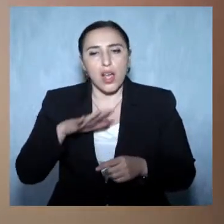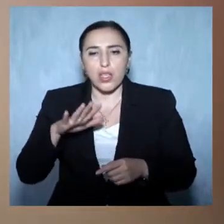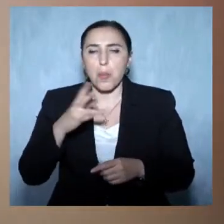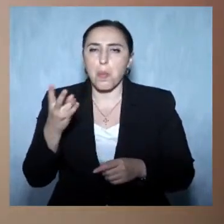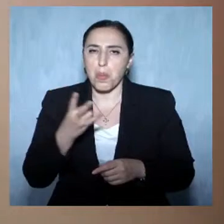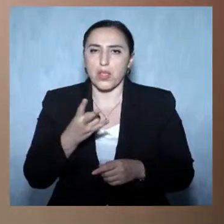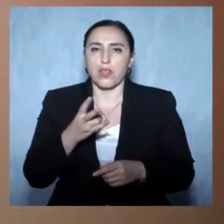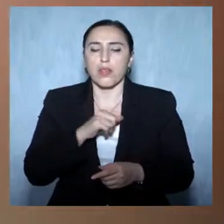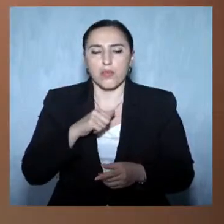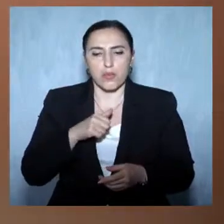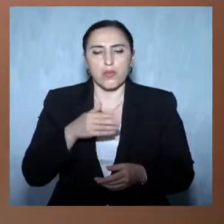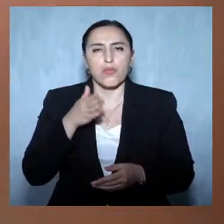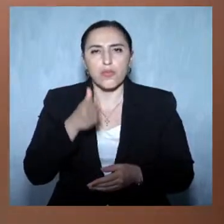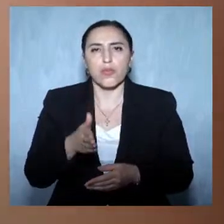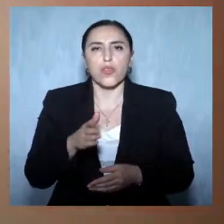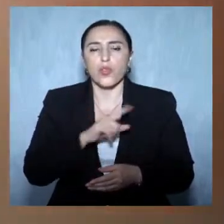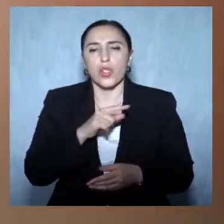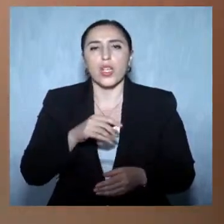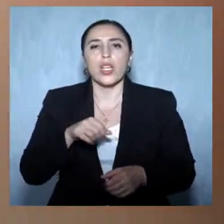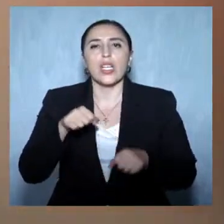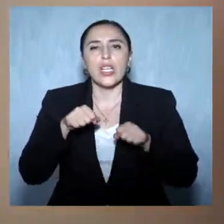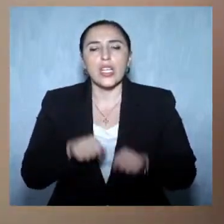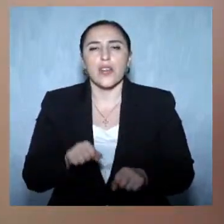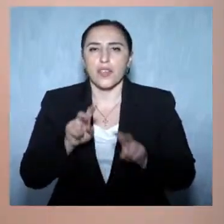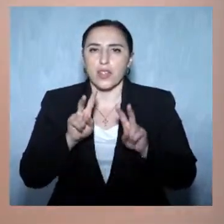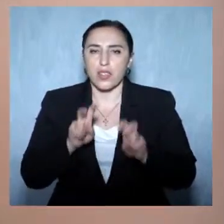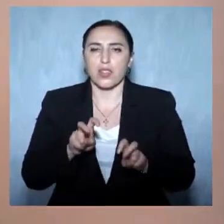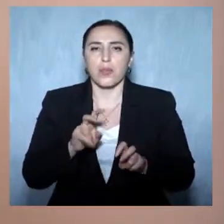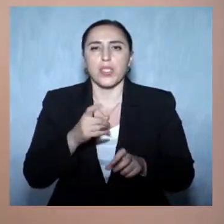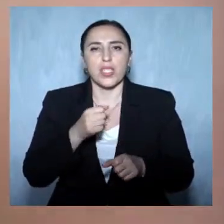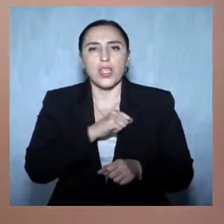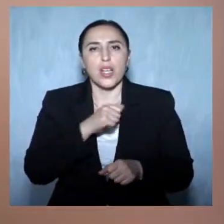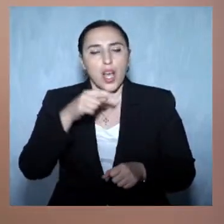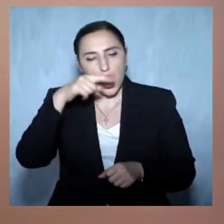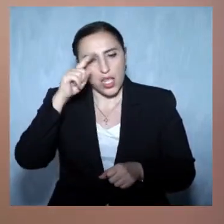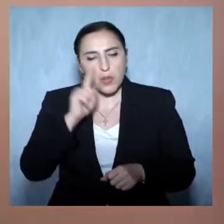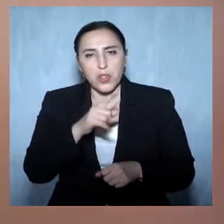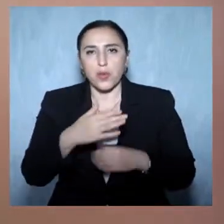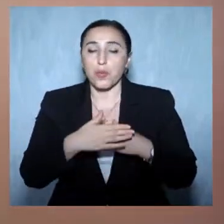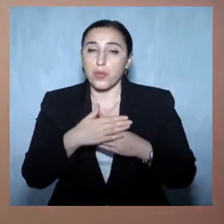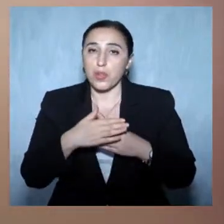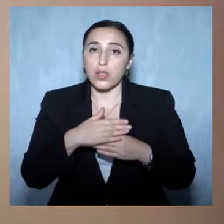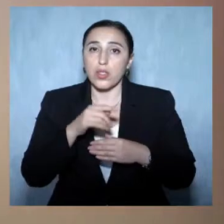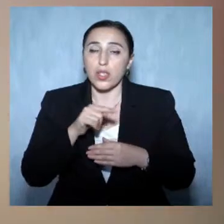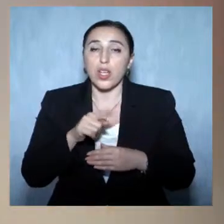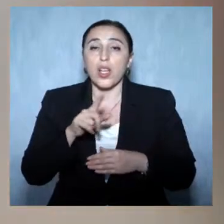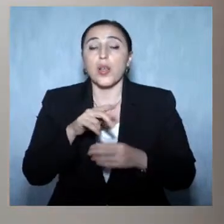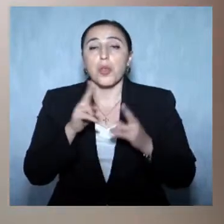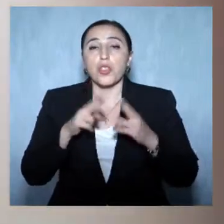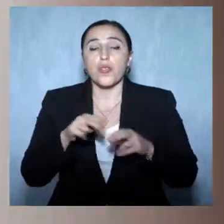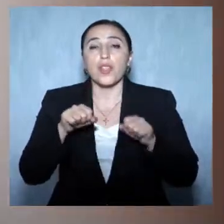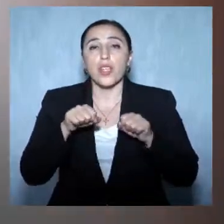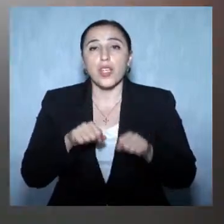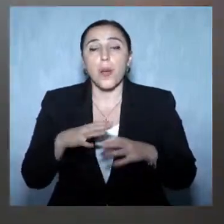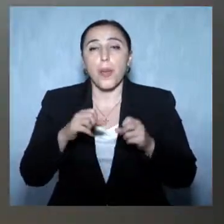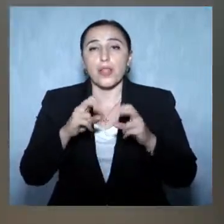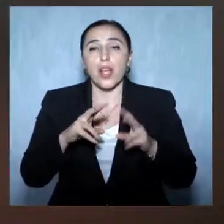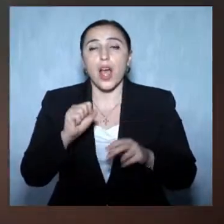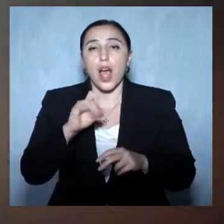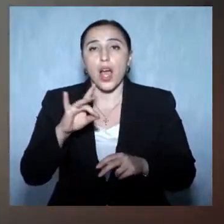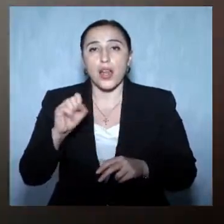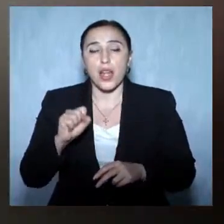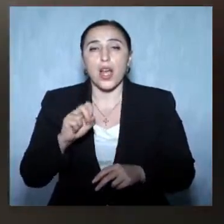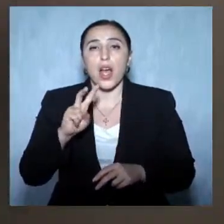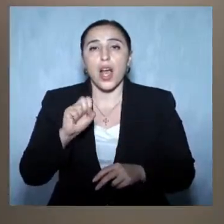է կայլ աներ գոնը իրավական միջոսներով զսպելու ադրբեջանական ագրեսյան։ Սա միջազգային իրավունքի մասնագետ առաղազարյանի